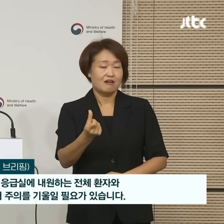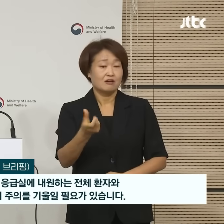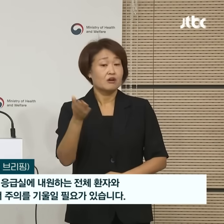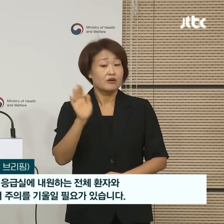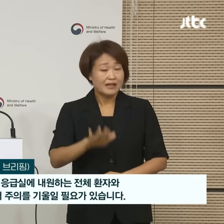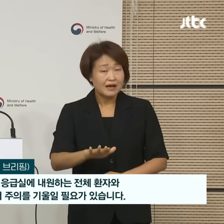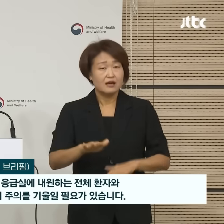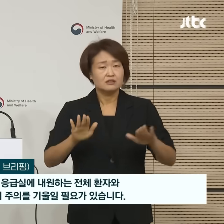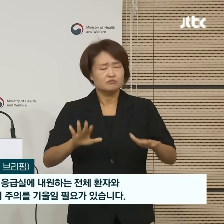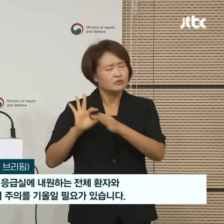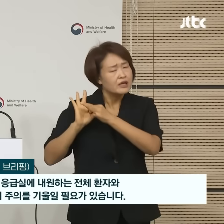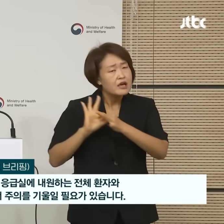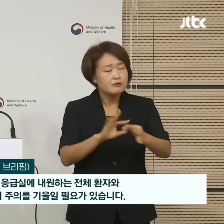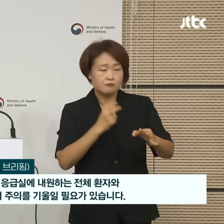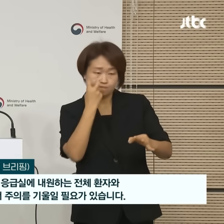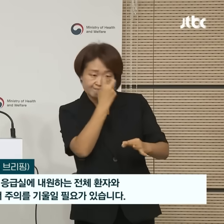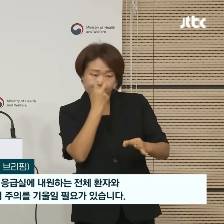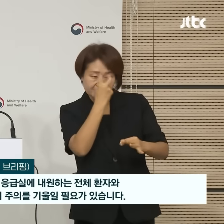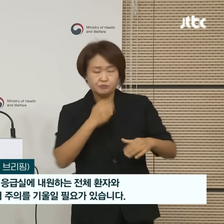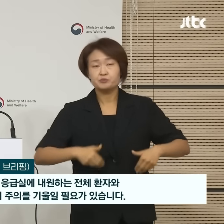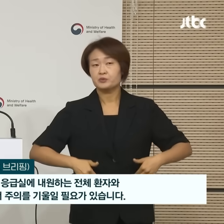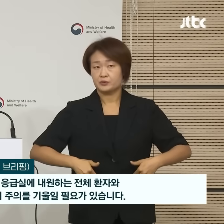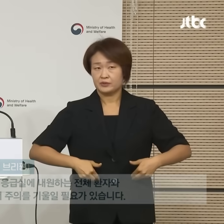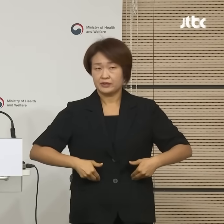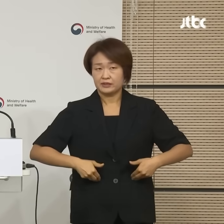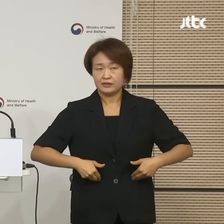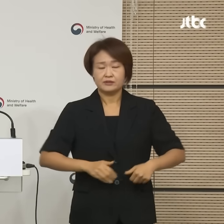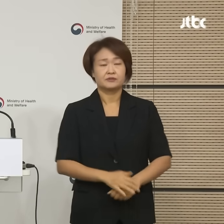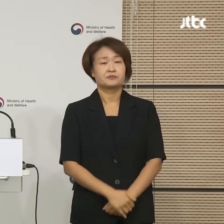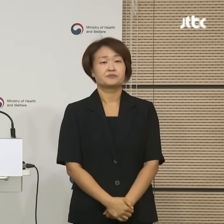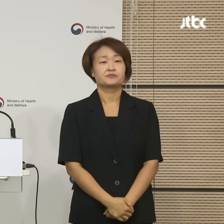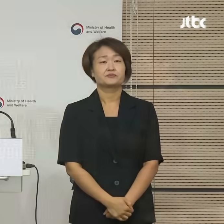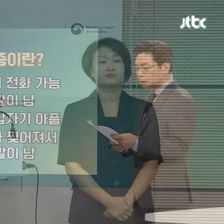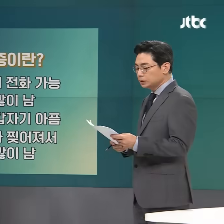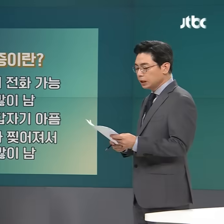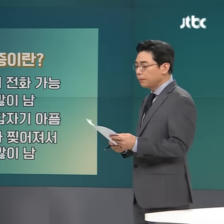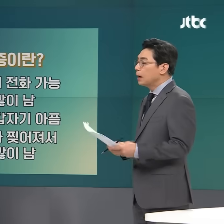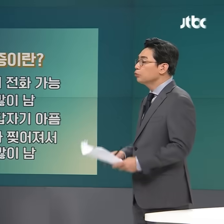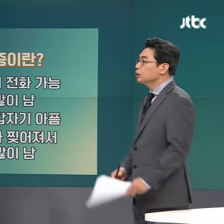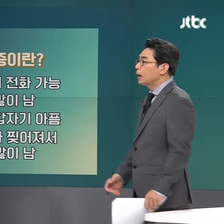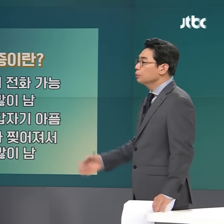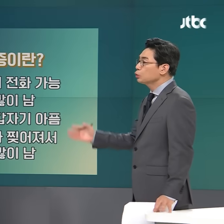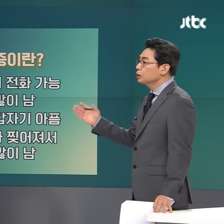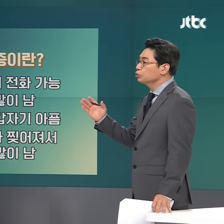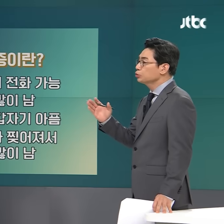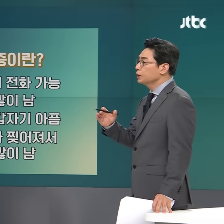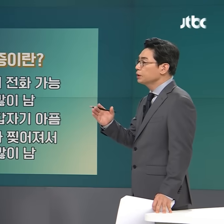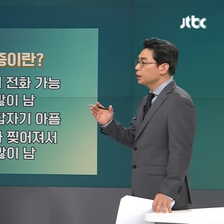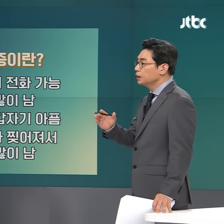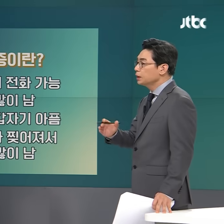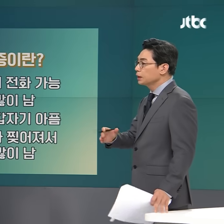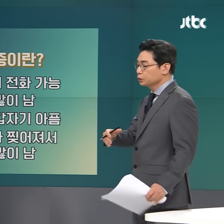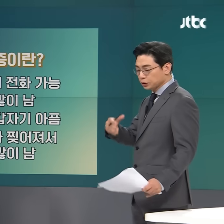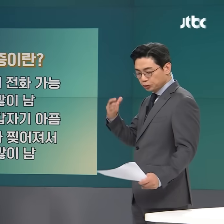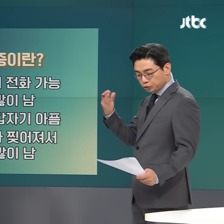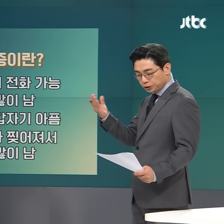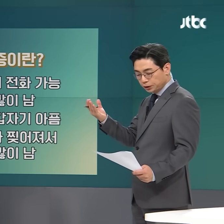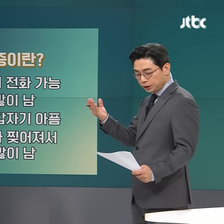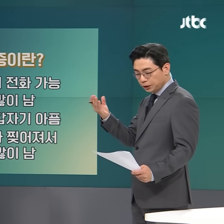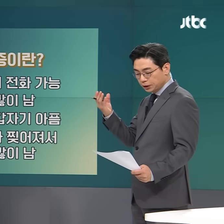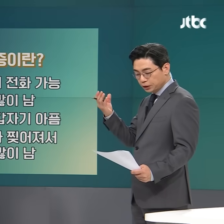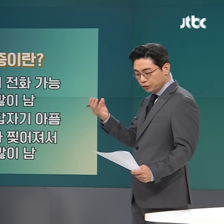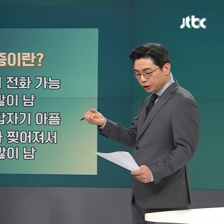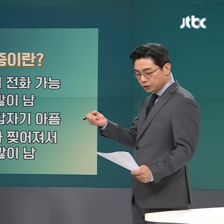계속해서 주의를 기울일 필요가 있습니다네 응급환자의 방문이 감소하는 추세이긴 하나 계속해서